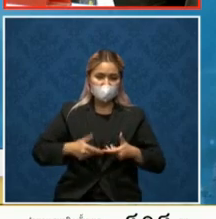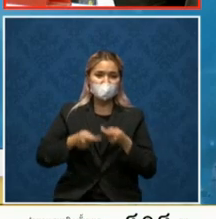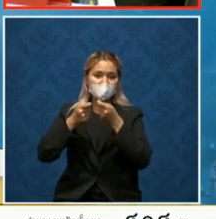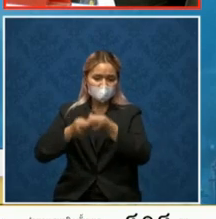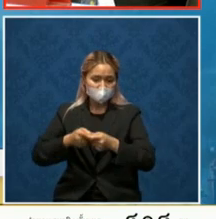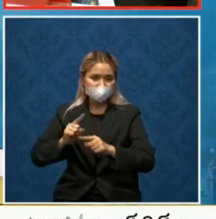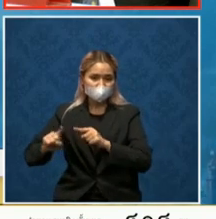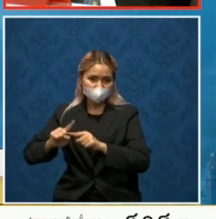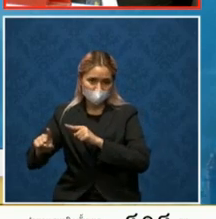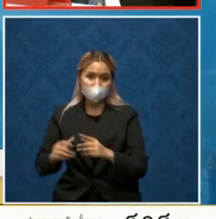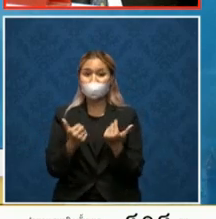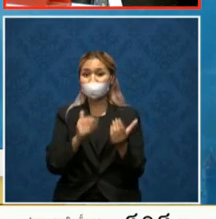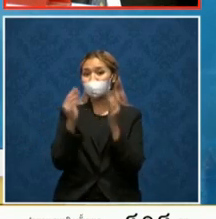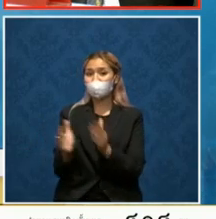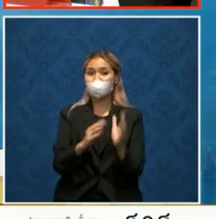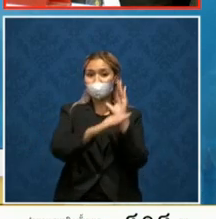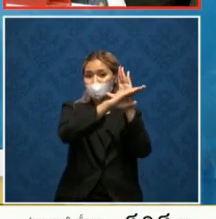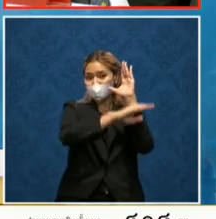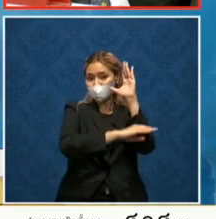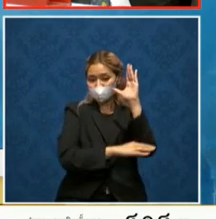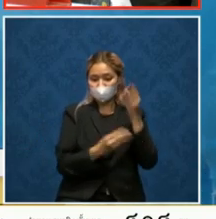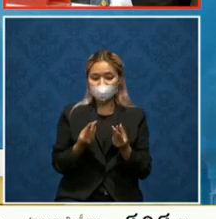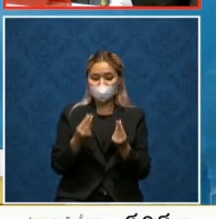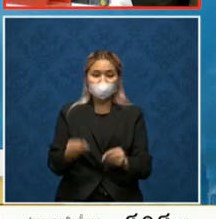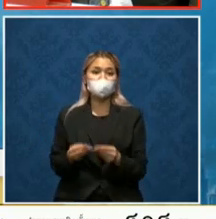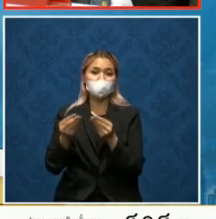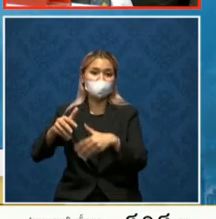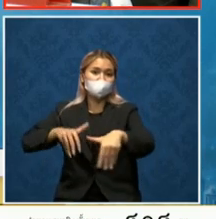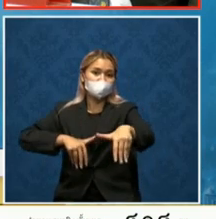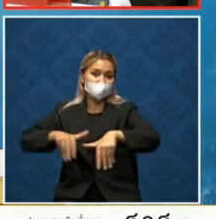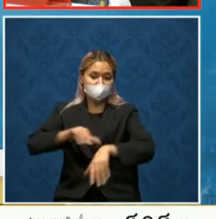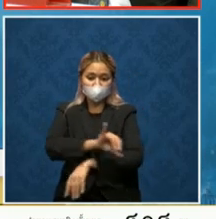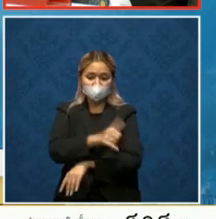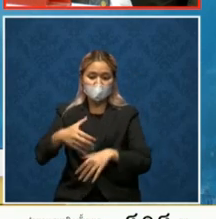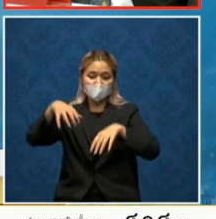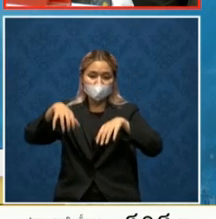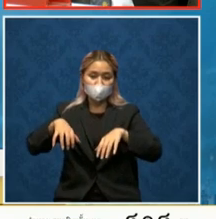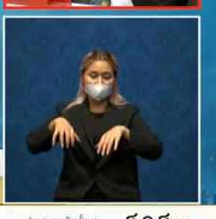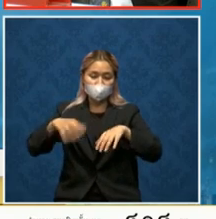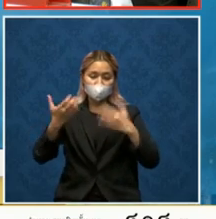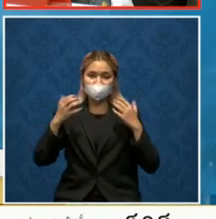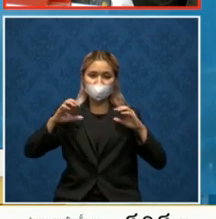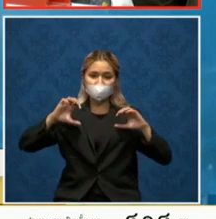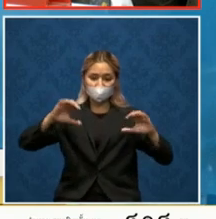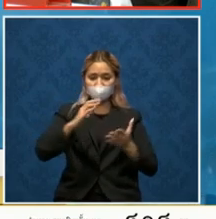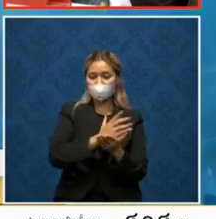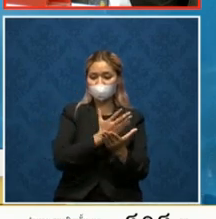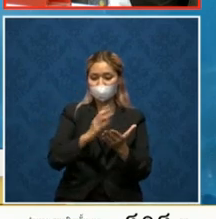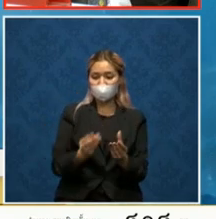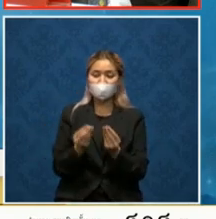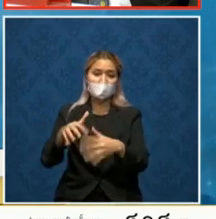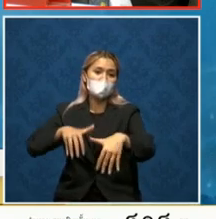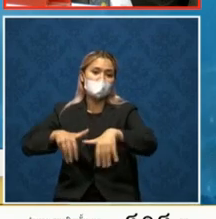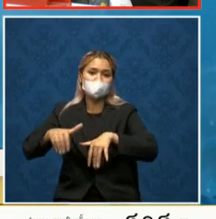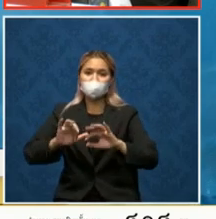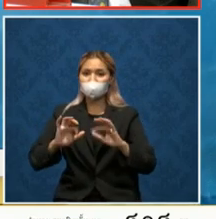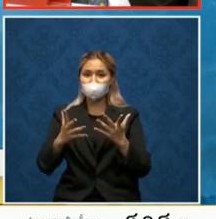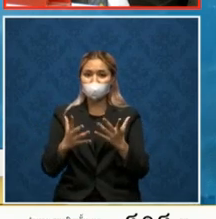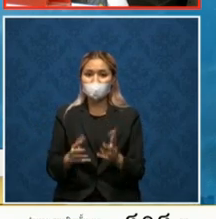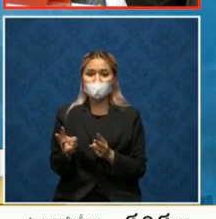กระบวนการในการที่จะไม่คืนที่ดินให้กับหน่วยงานของรัฐไม่เอาที่ดินมาจัดสรรให้กับประชาชนใช้